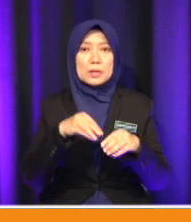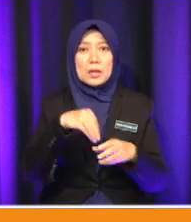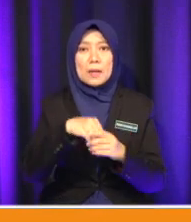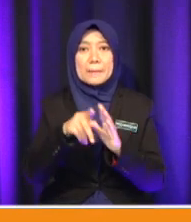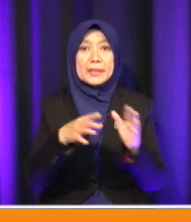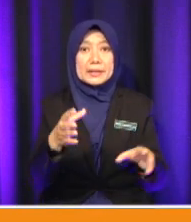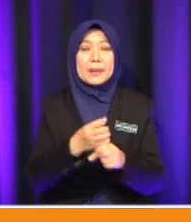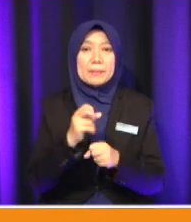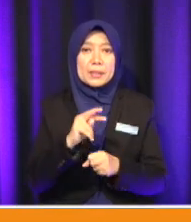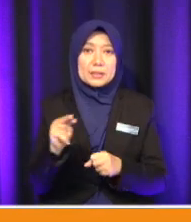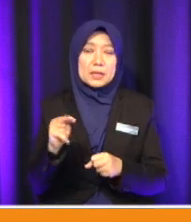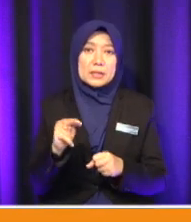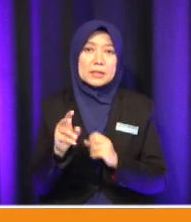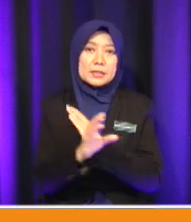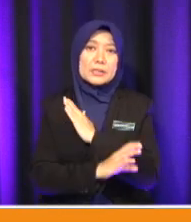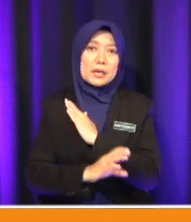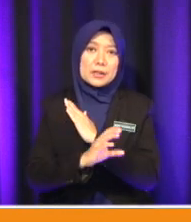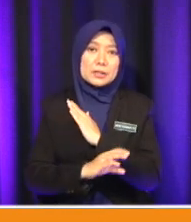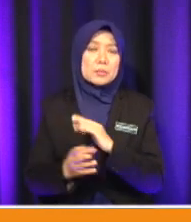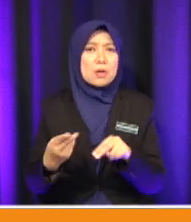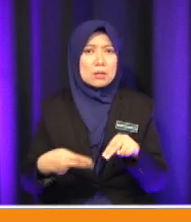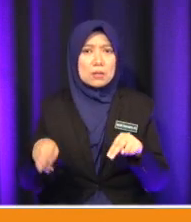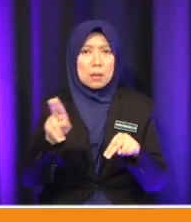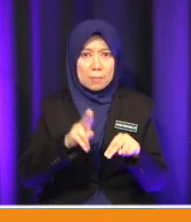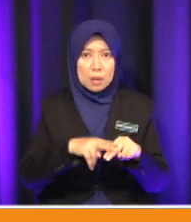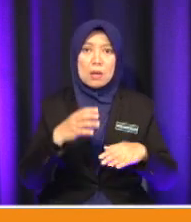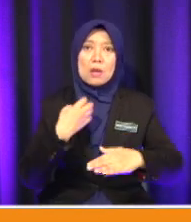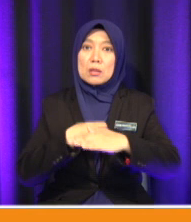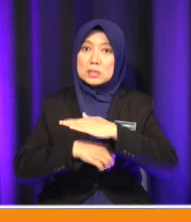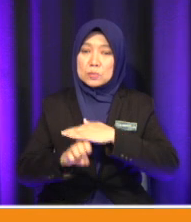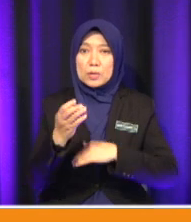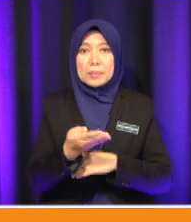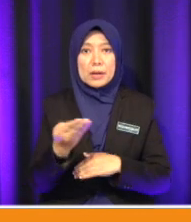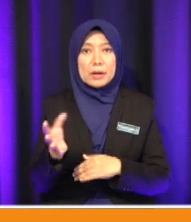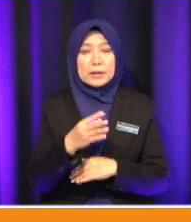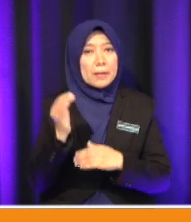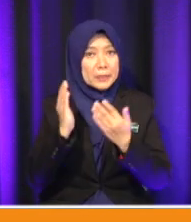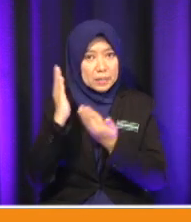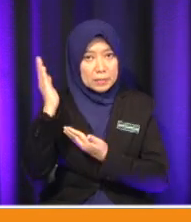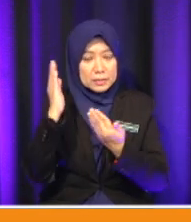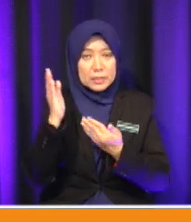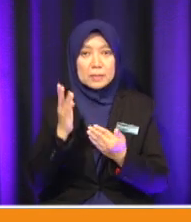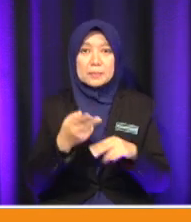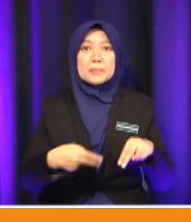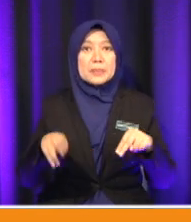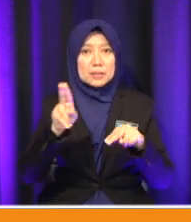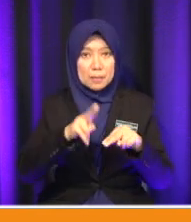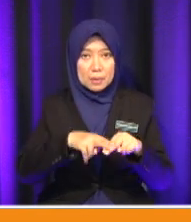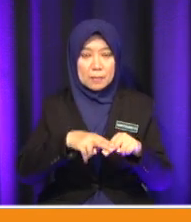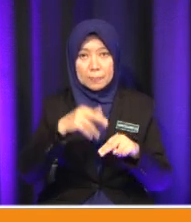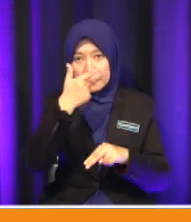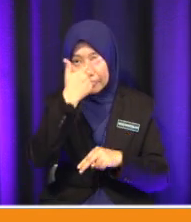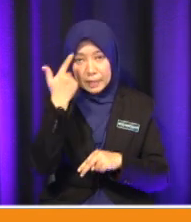negara apabila peningkatan terhadap export barang dan penghematan meningkat ini akan